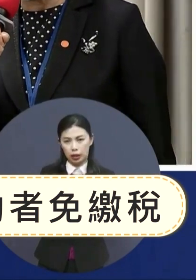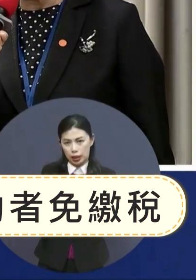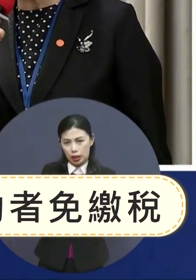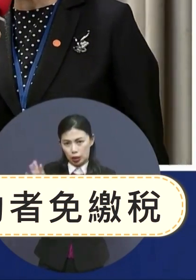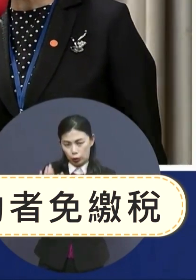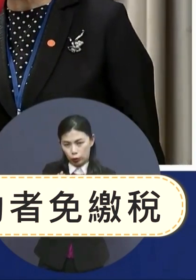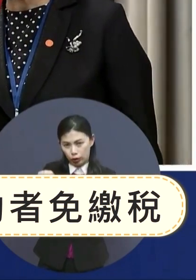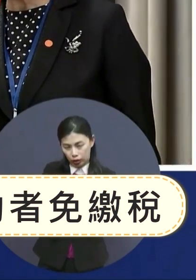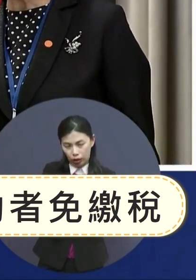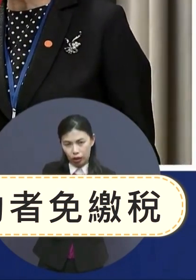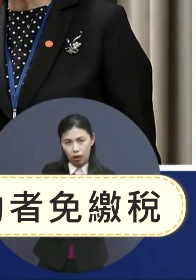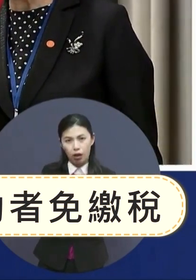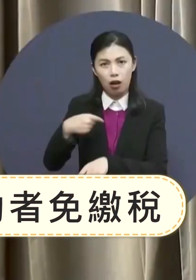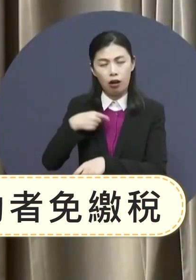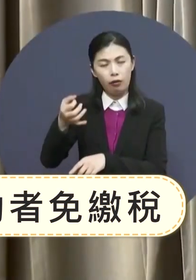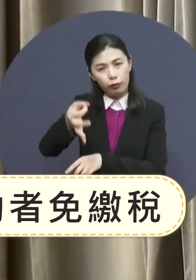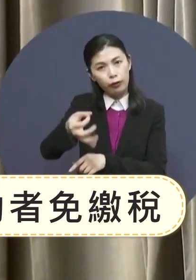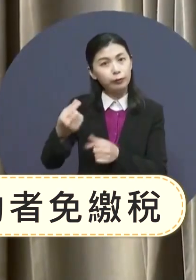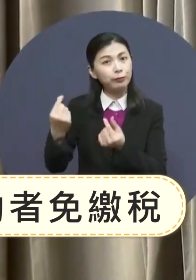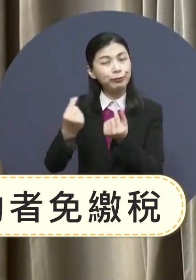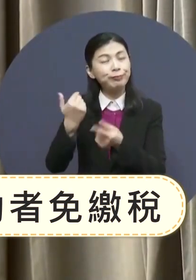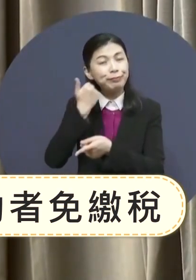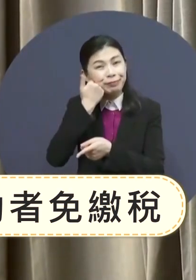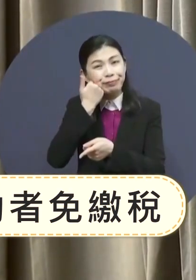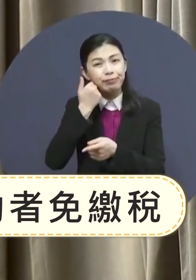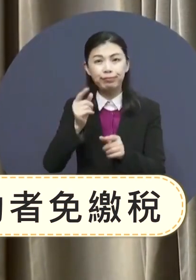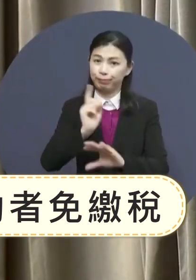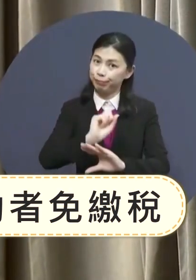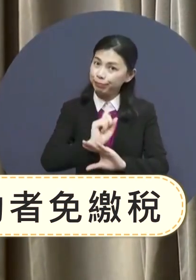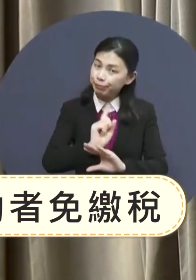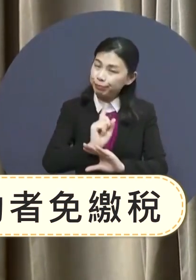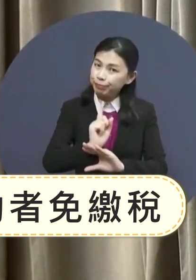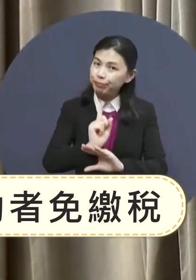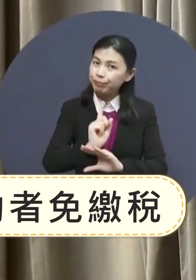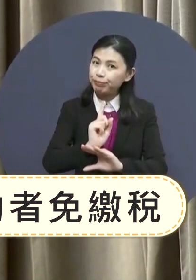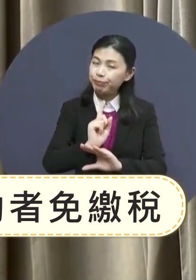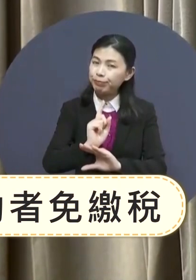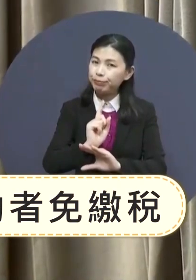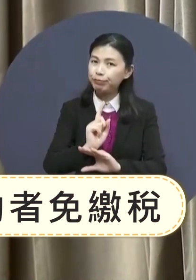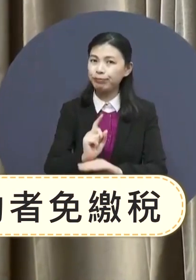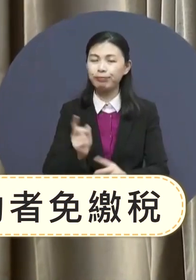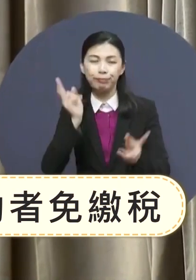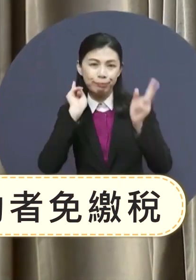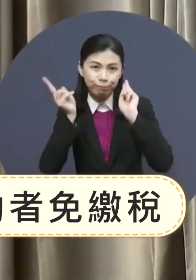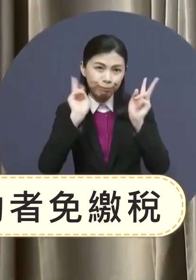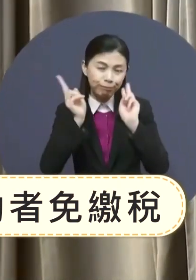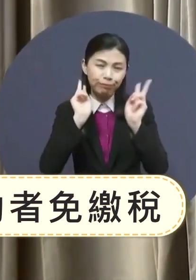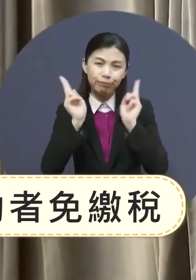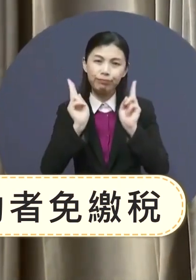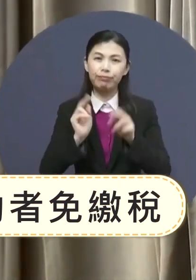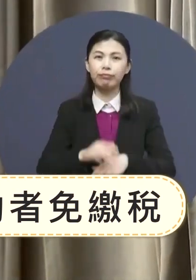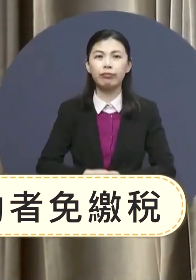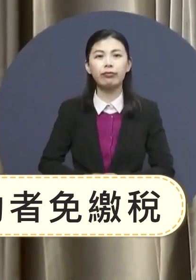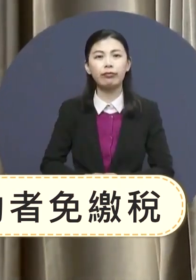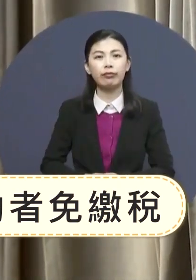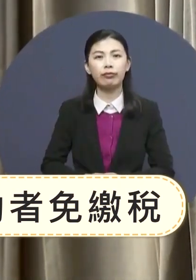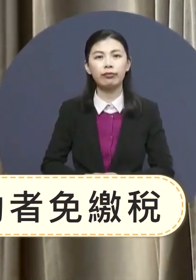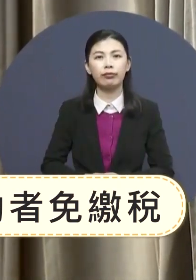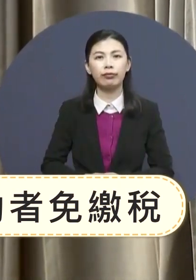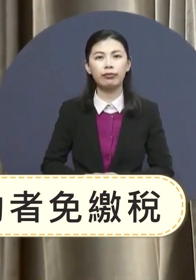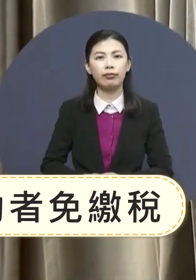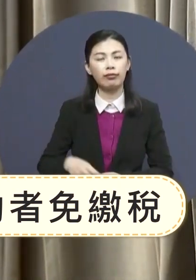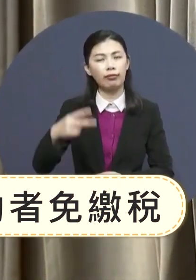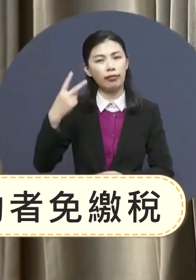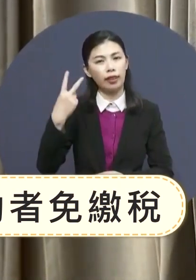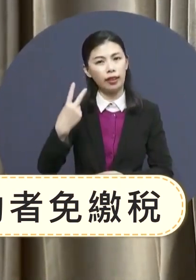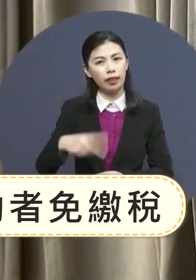人，这些人，譬如说像我们的计程车业者，理发美容业者，或者是说我们那个营业